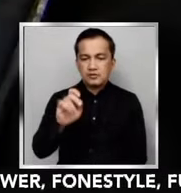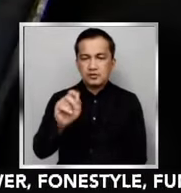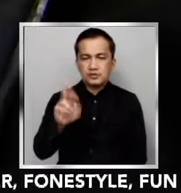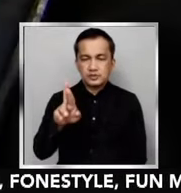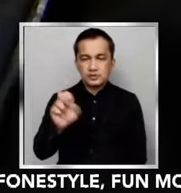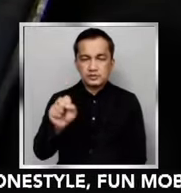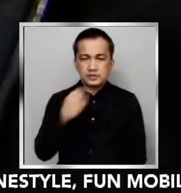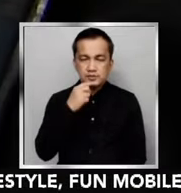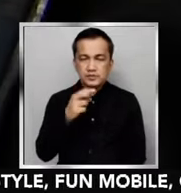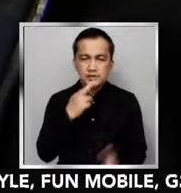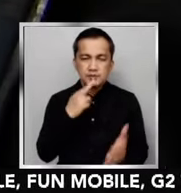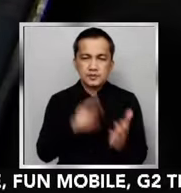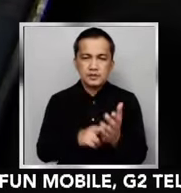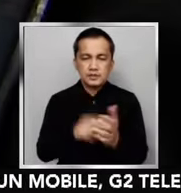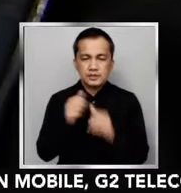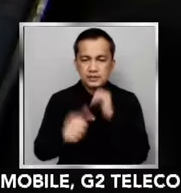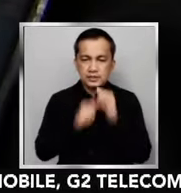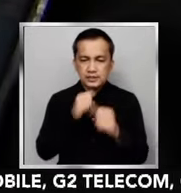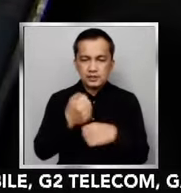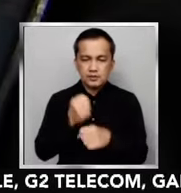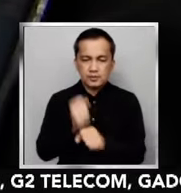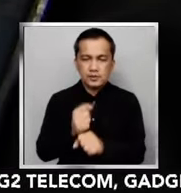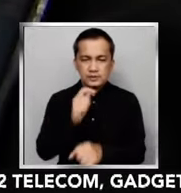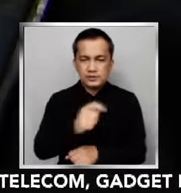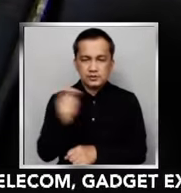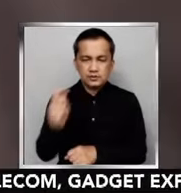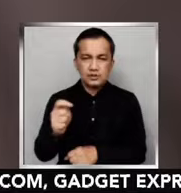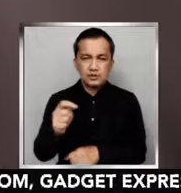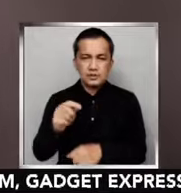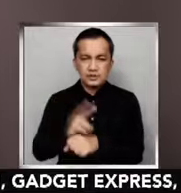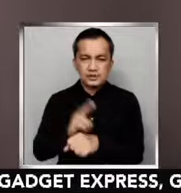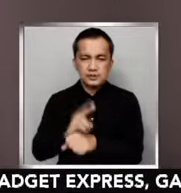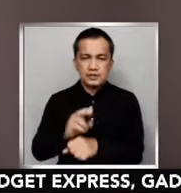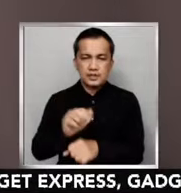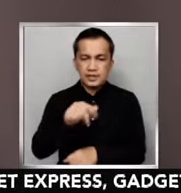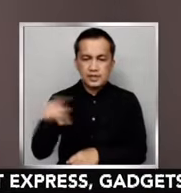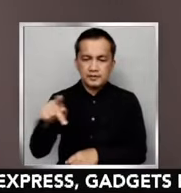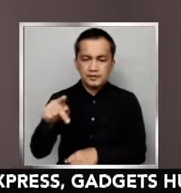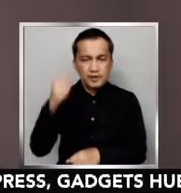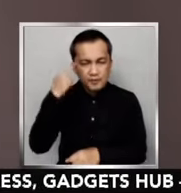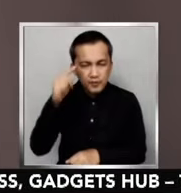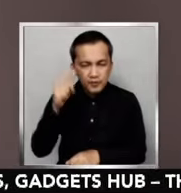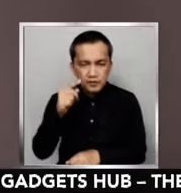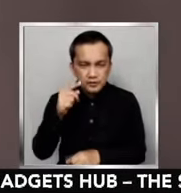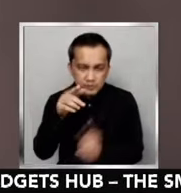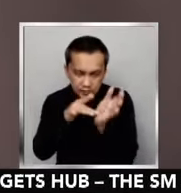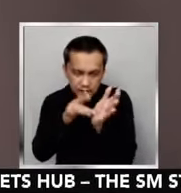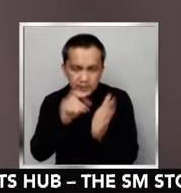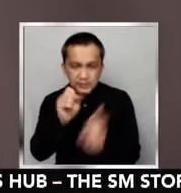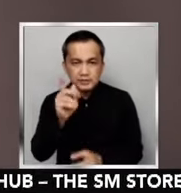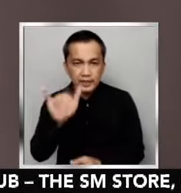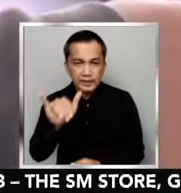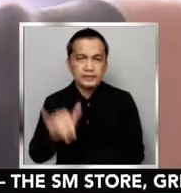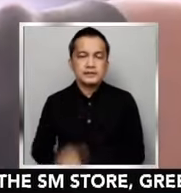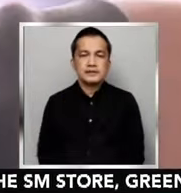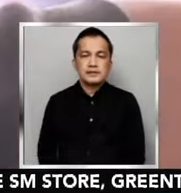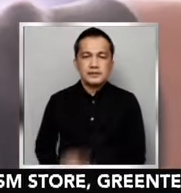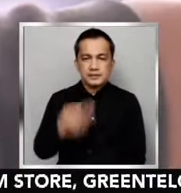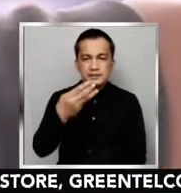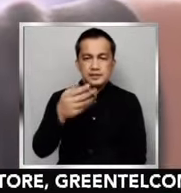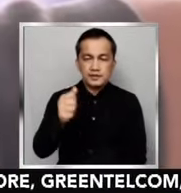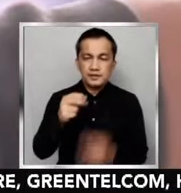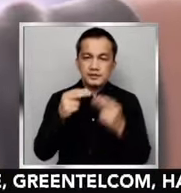ng gumawa ng tiktok na ginagamit nila ang app sa pang-eespiya para sa GMA integrated news